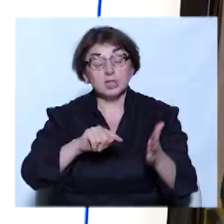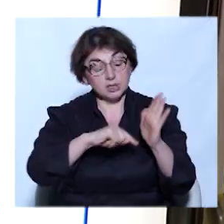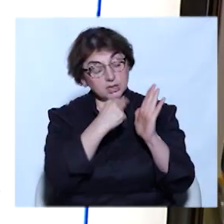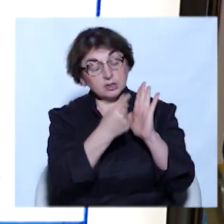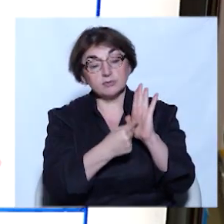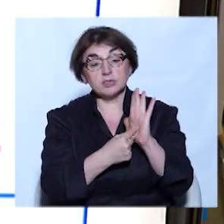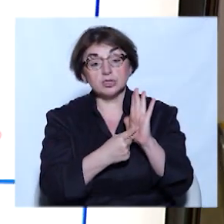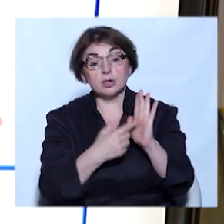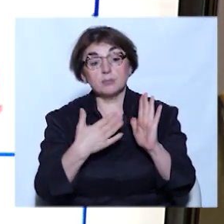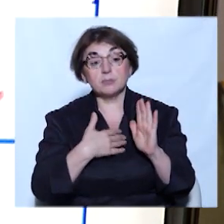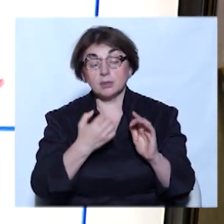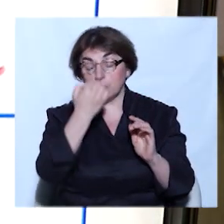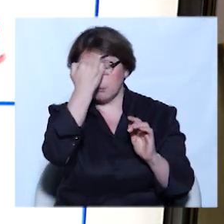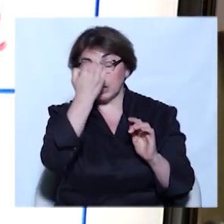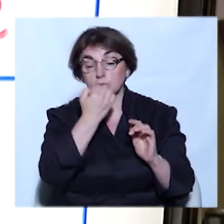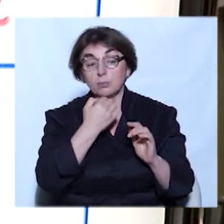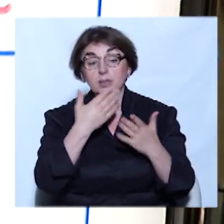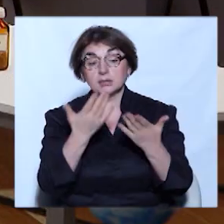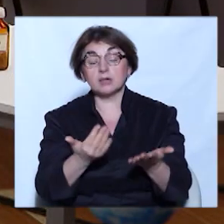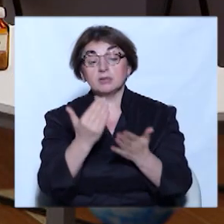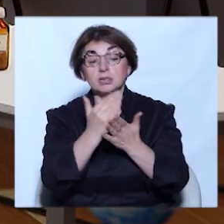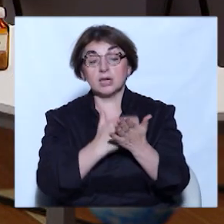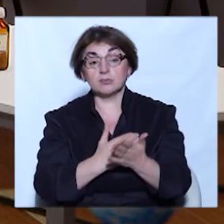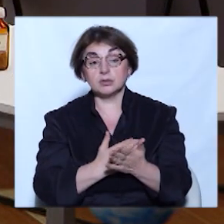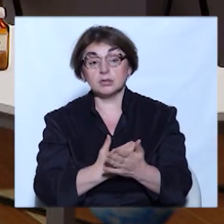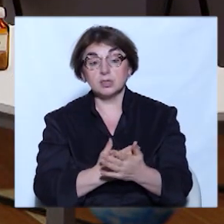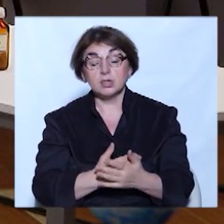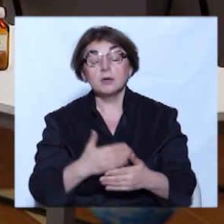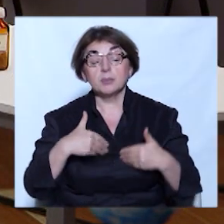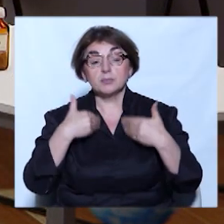ნიშნები. მე მინდა მადლობა გადაგიხადო დღევანდელი გაკვეთილისთვის და